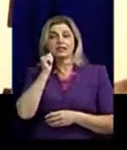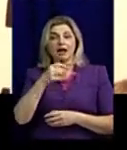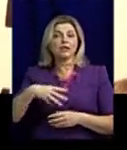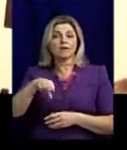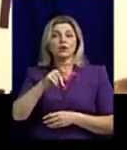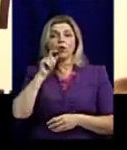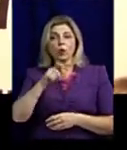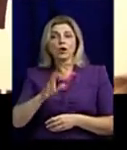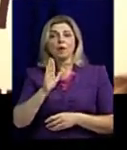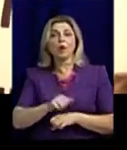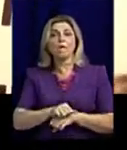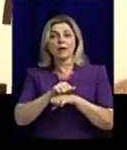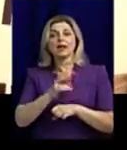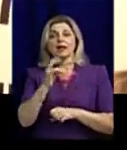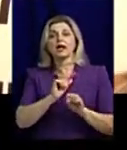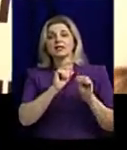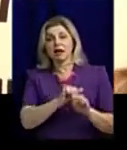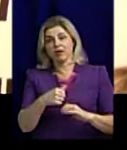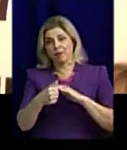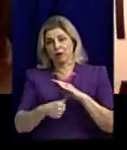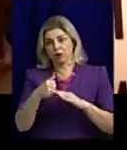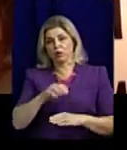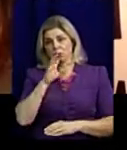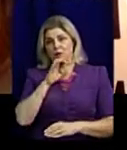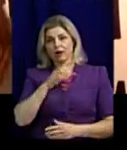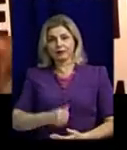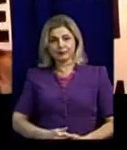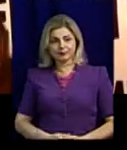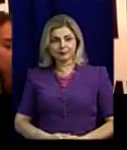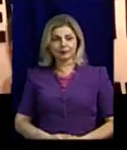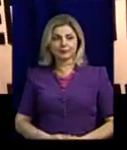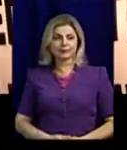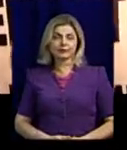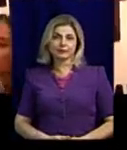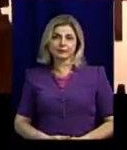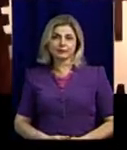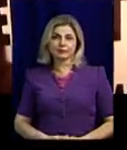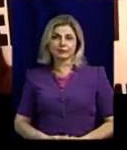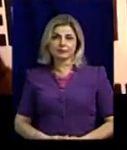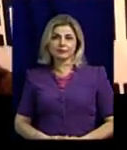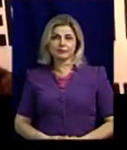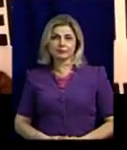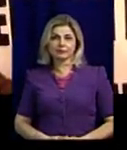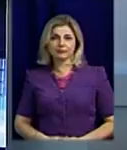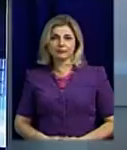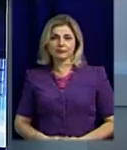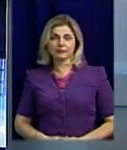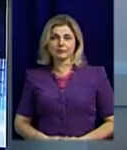Україною відбудуться мітинги на захист безпритульних собак. Олена Міщенко, Олександр Попов, Ігор Чорний, телевізійні новини